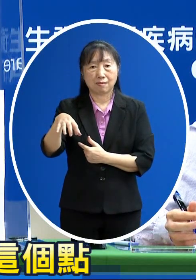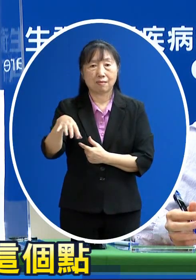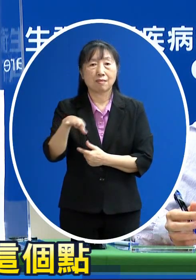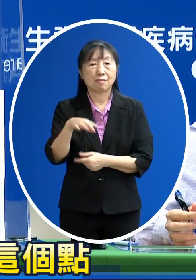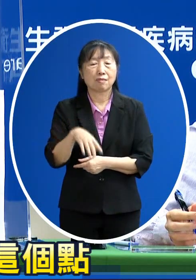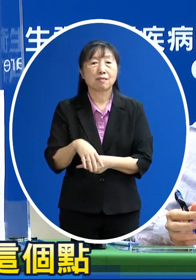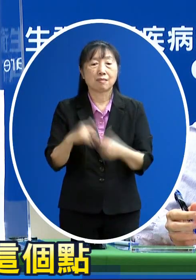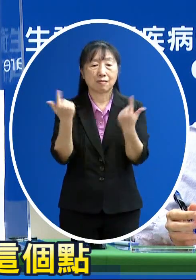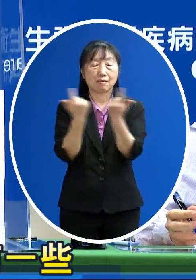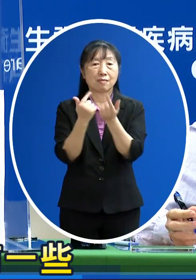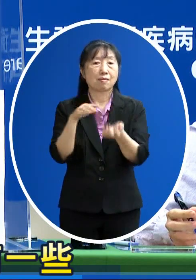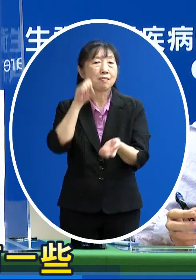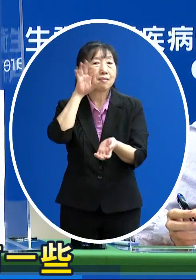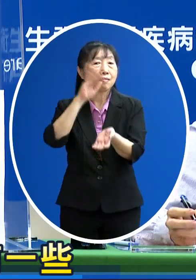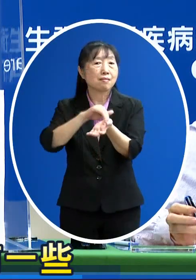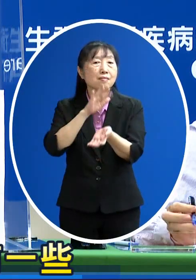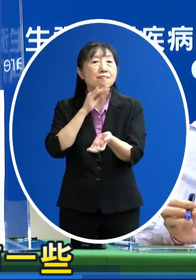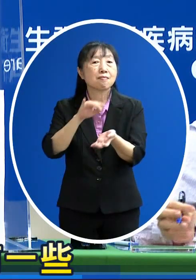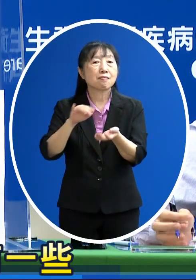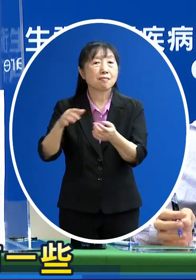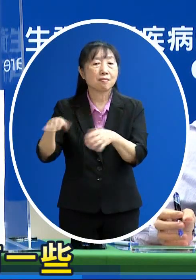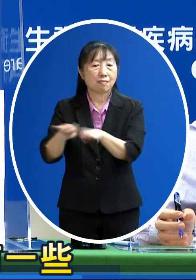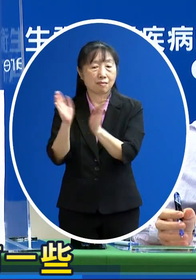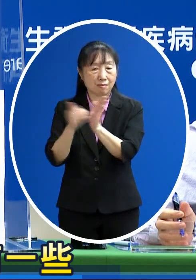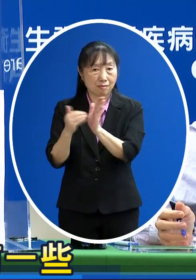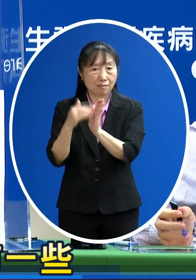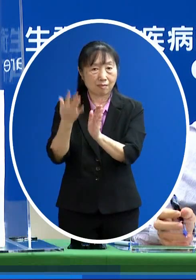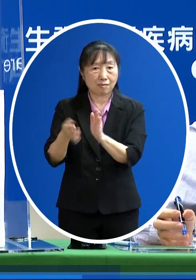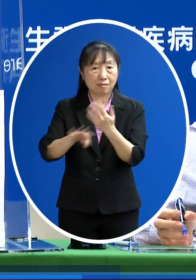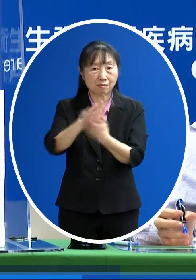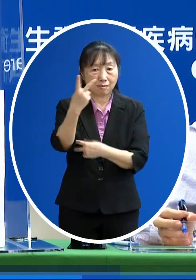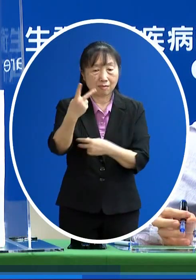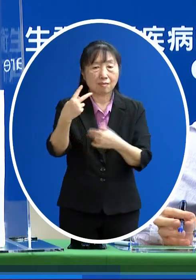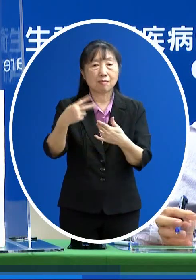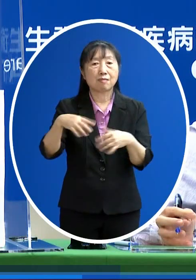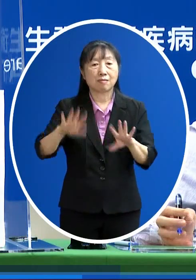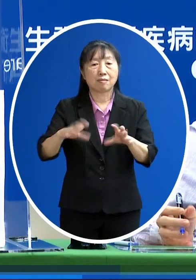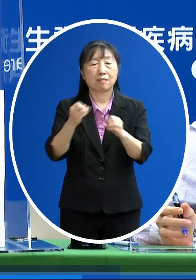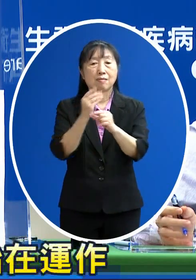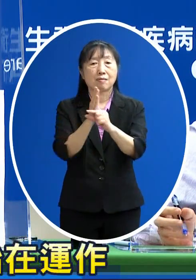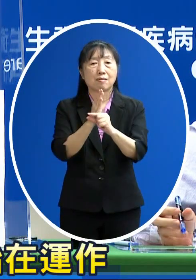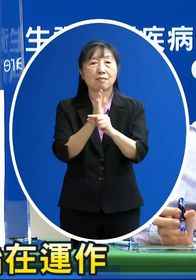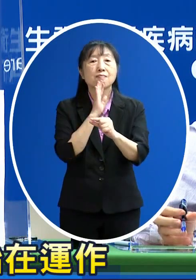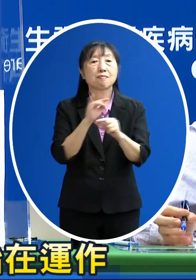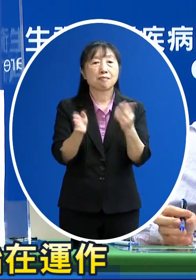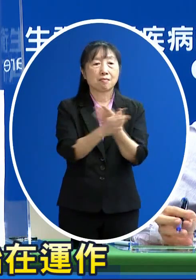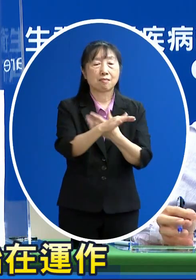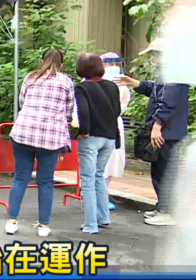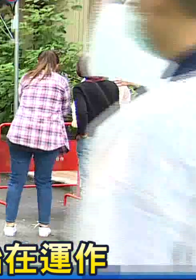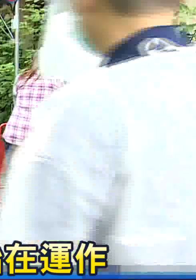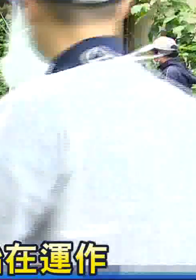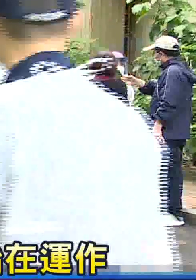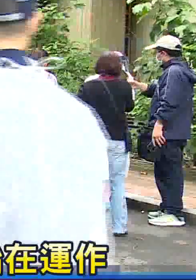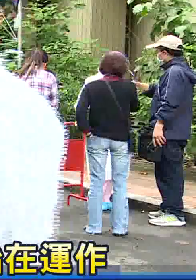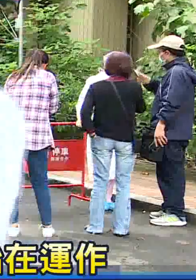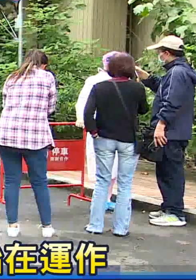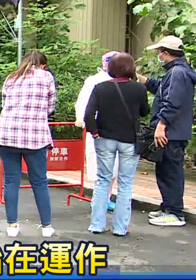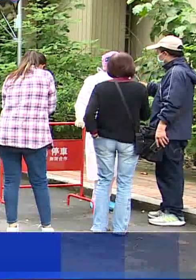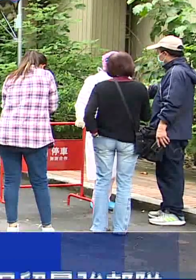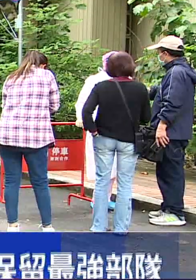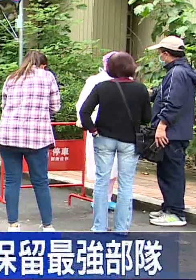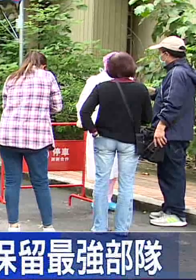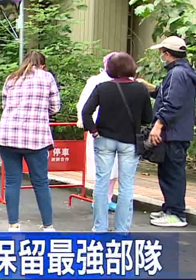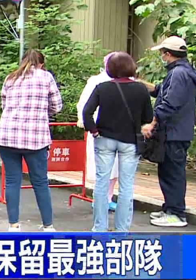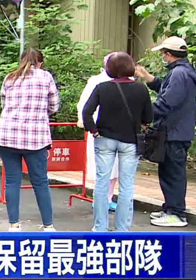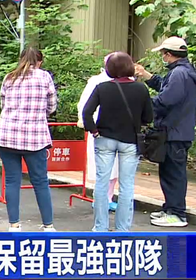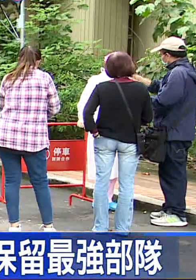了北荣这个点哈，其他2个点好像还有一些在协调中，那另外7个点已经开始在运作。 疫情指挥官这头